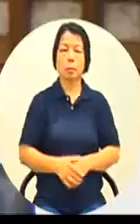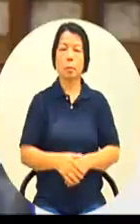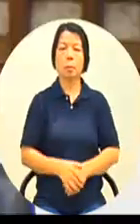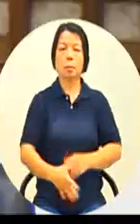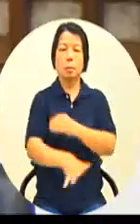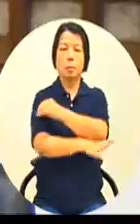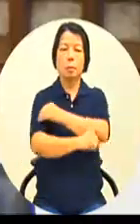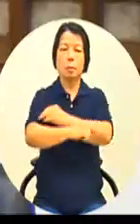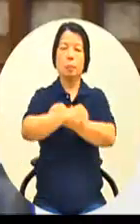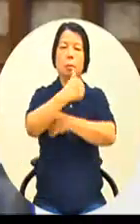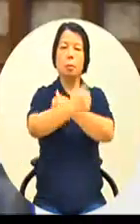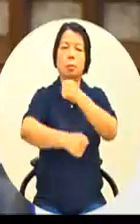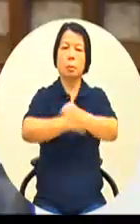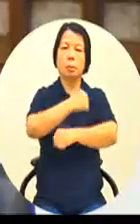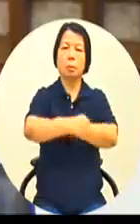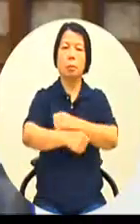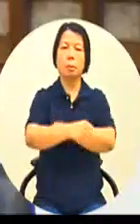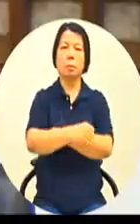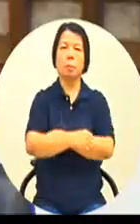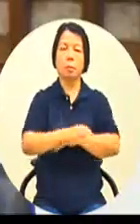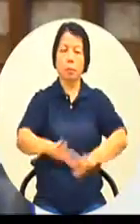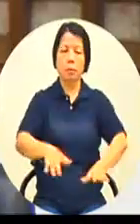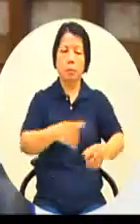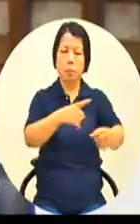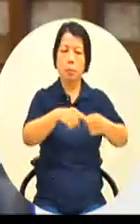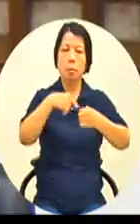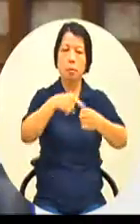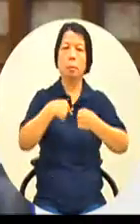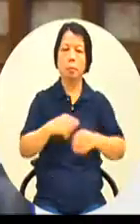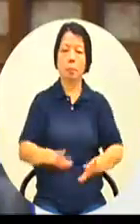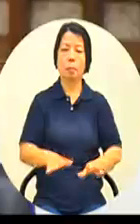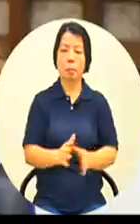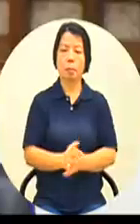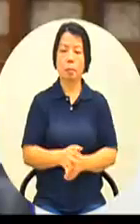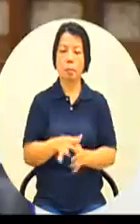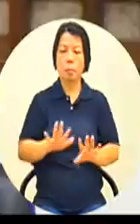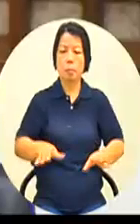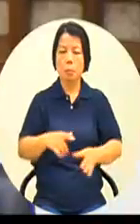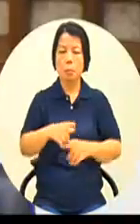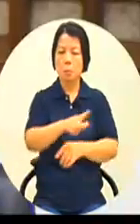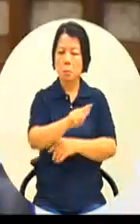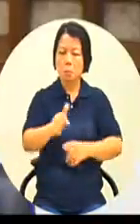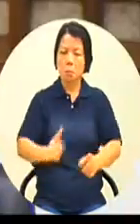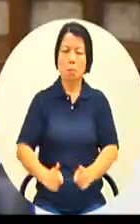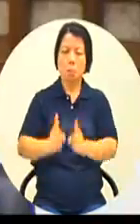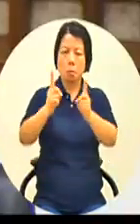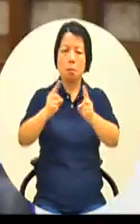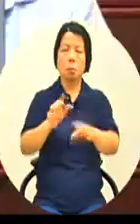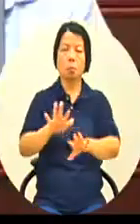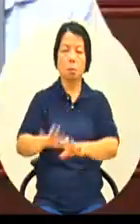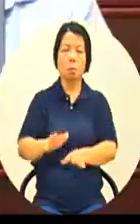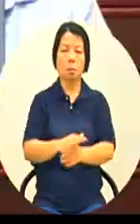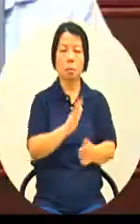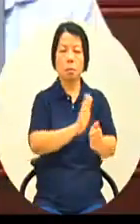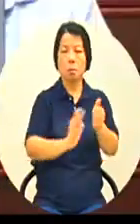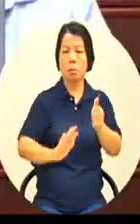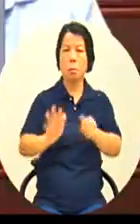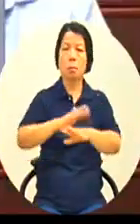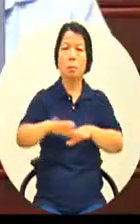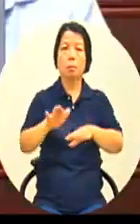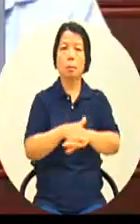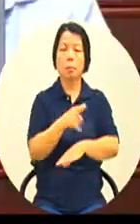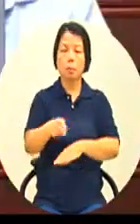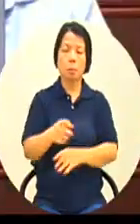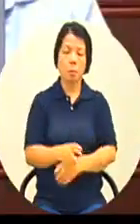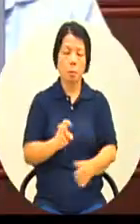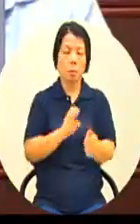生活上。因为即卖伊的收入含即个物资波动差足侪，伊应用到的未？ 是，阮对这计程车的照顾吼，